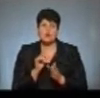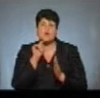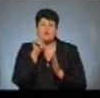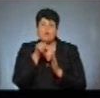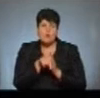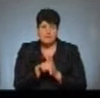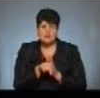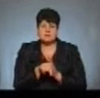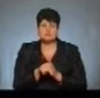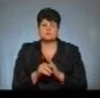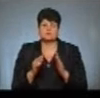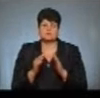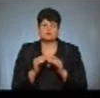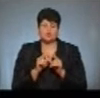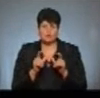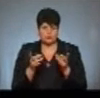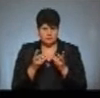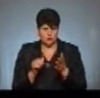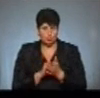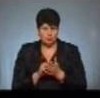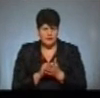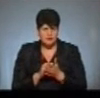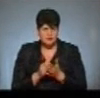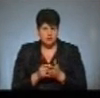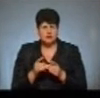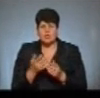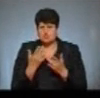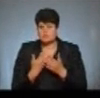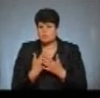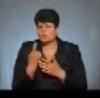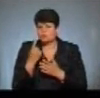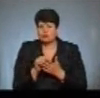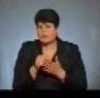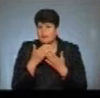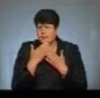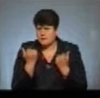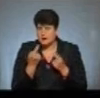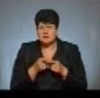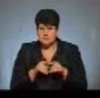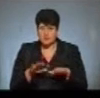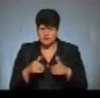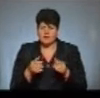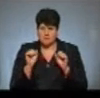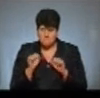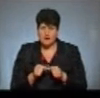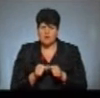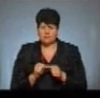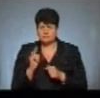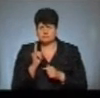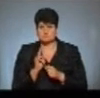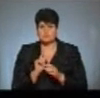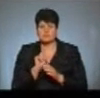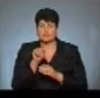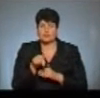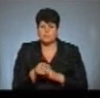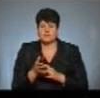всередину будівлі в школу, потрібні відповідні документи. Якщо ж одного з цих документів немає, чи це дає право абітурієнту скласти вже